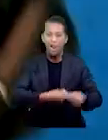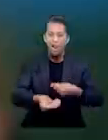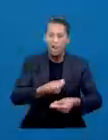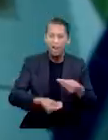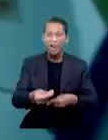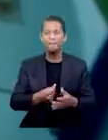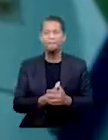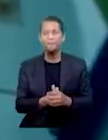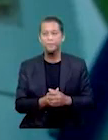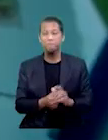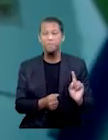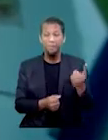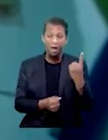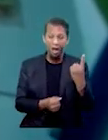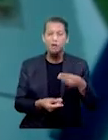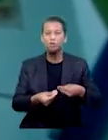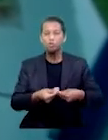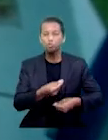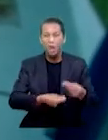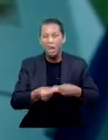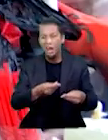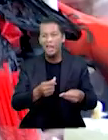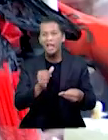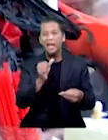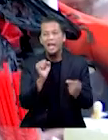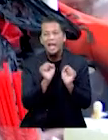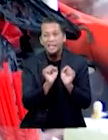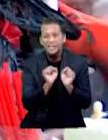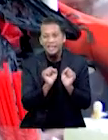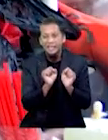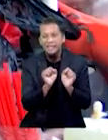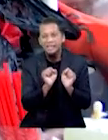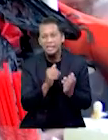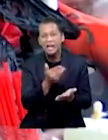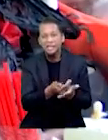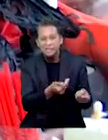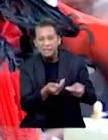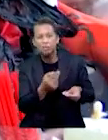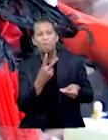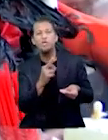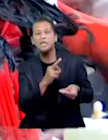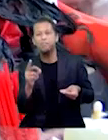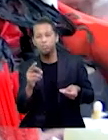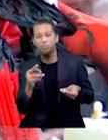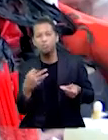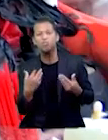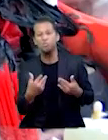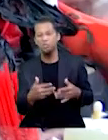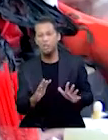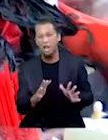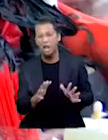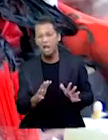Pertama jualan es, bahal 20 gitu, cuma dapat duit 20. Terus udah ada seminggu ibu